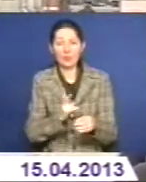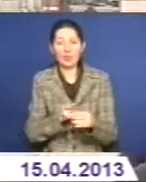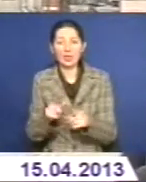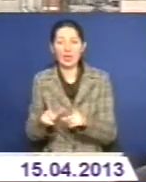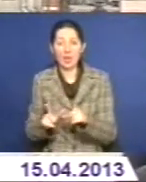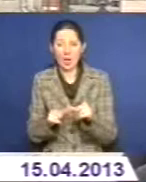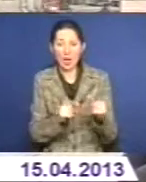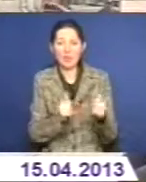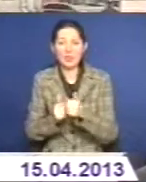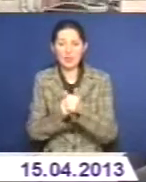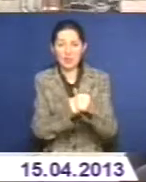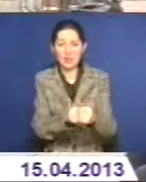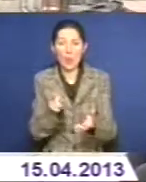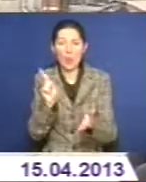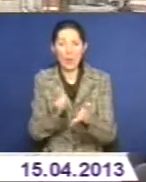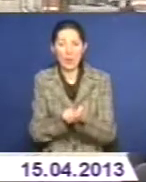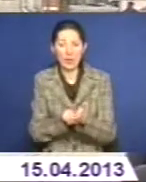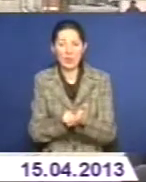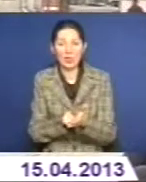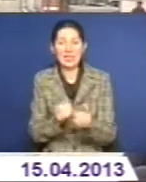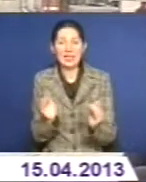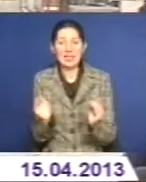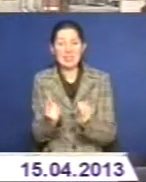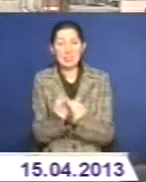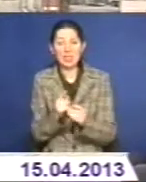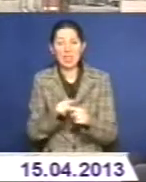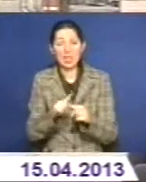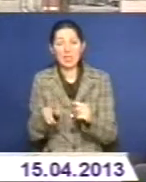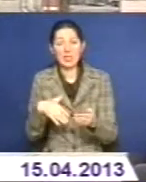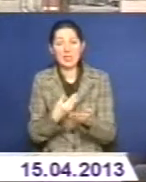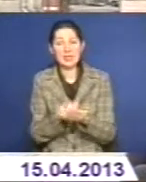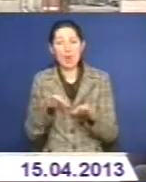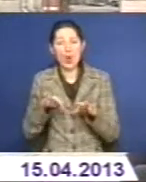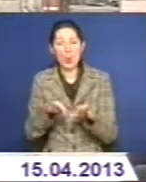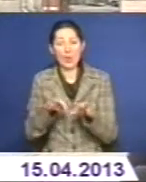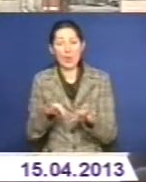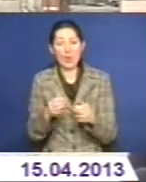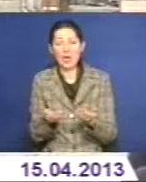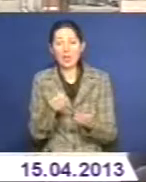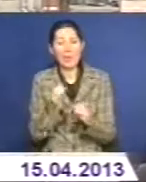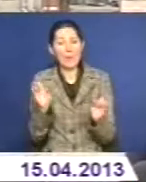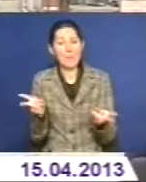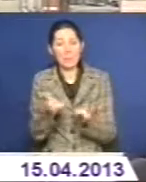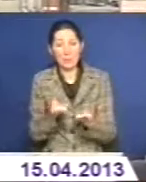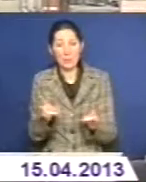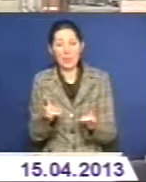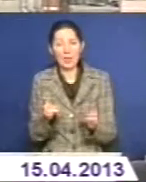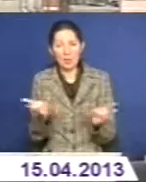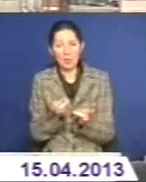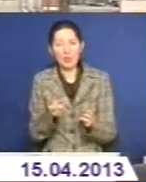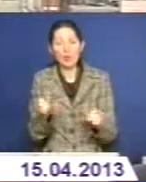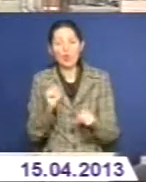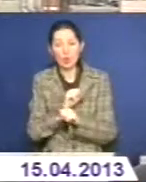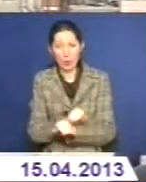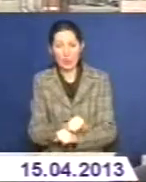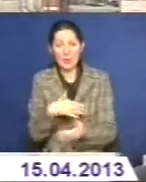попутньому напрямку, повинен зменшити швидкість свого транспортного засобу, а якщо необхідно, то і зупинити свій транспортний